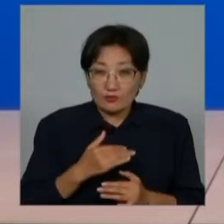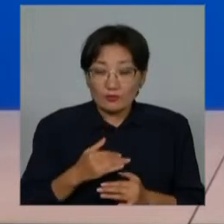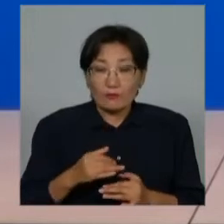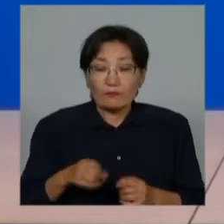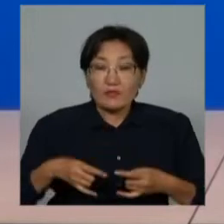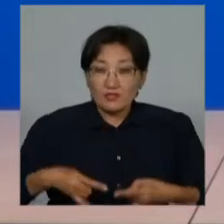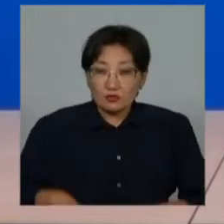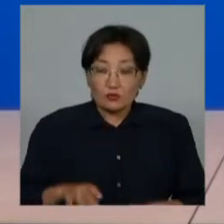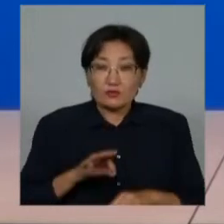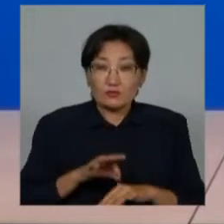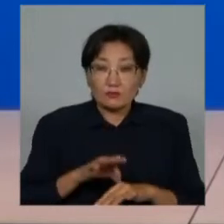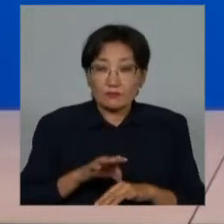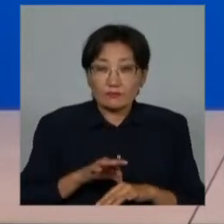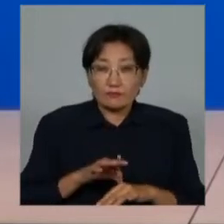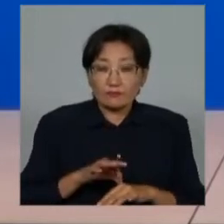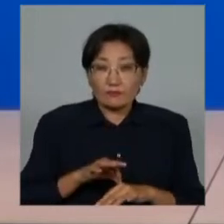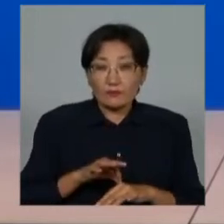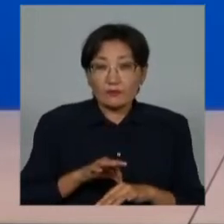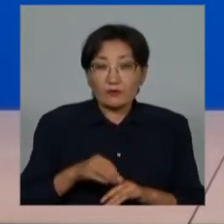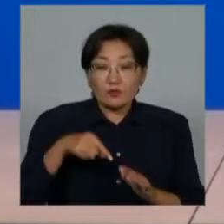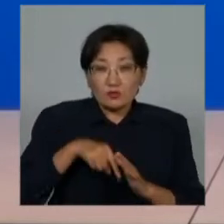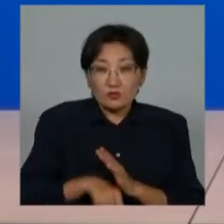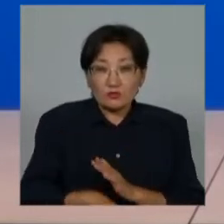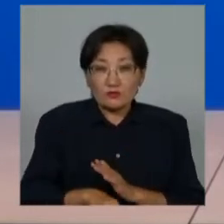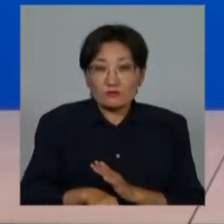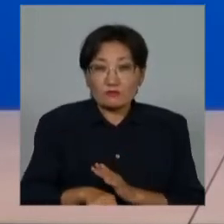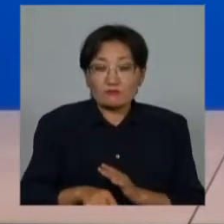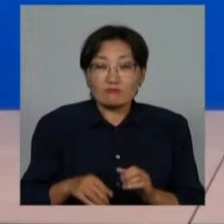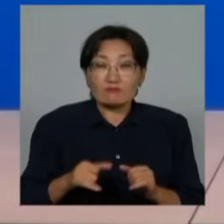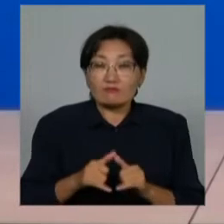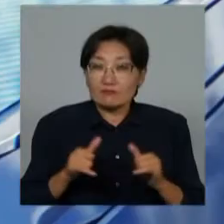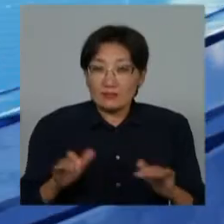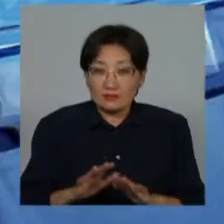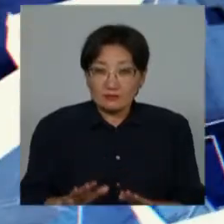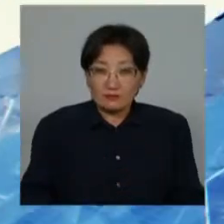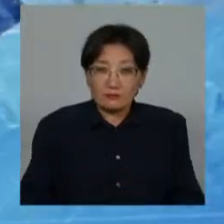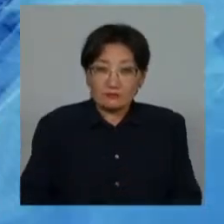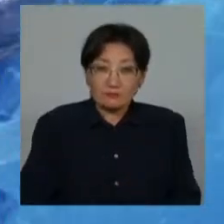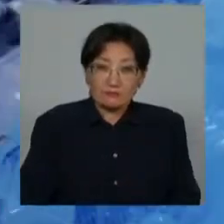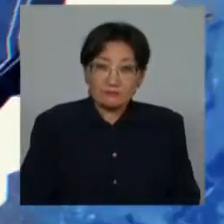и аномалий вследствие глубокой незрелости.